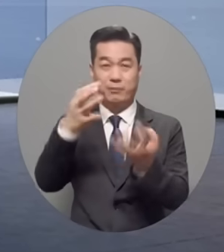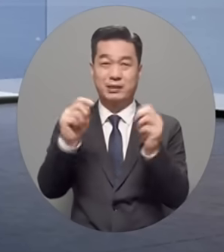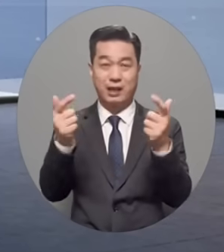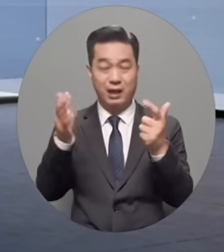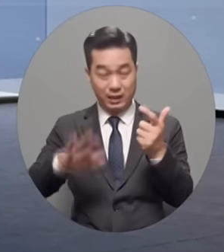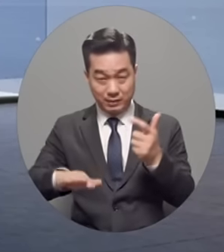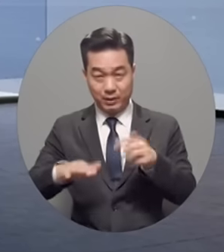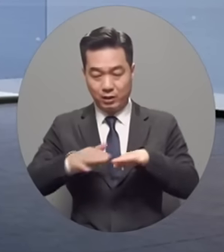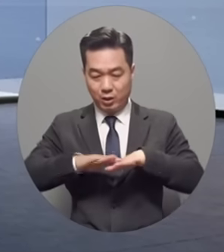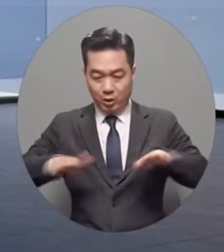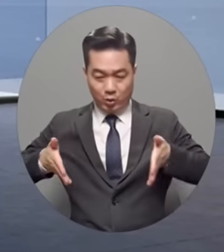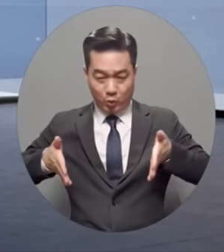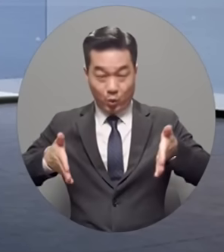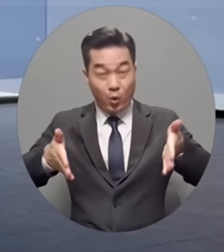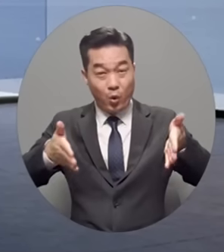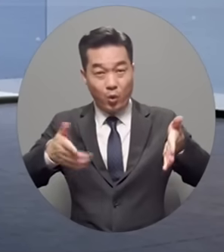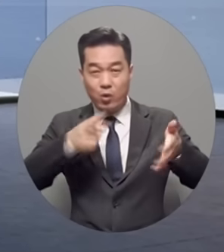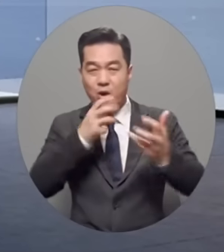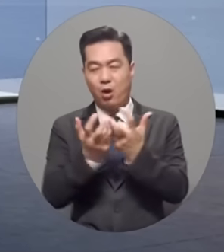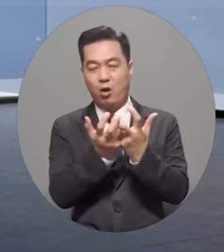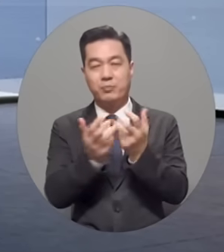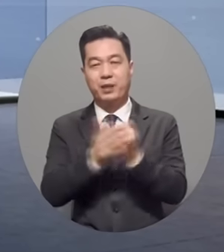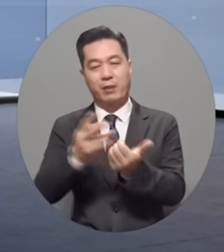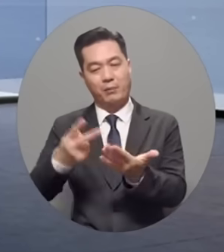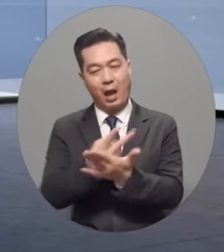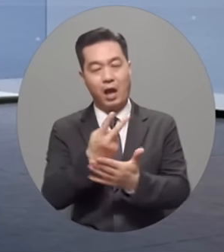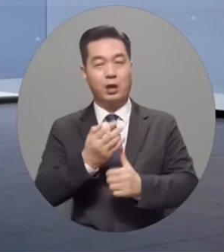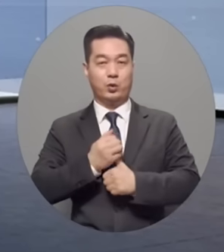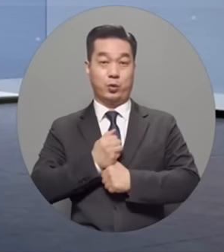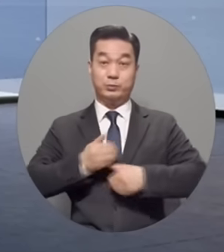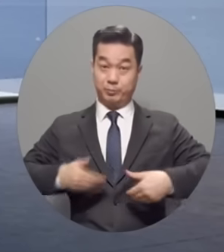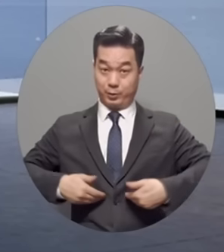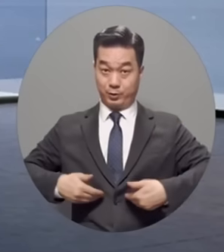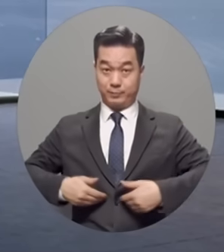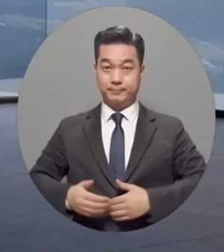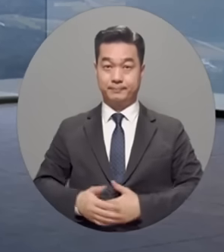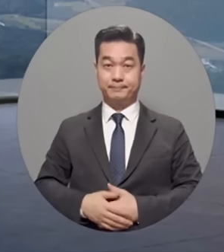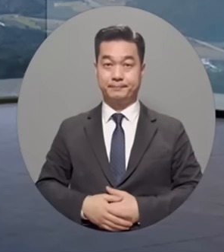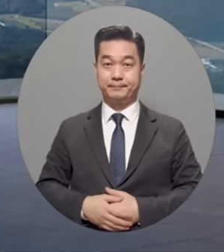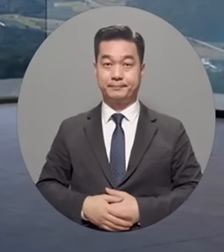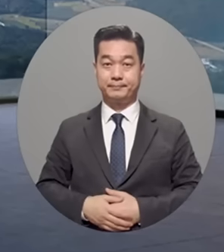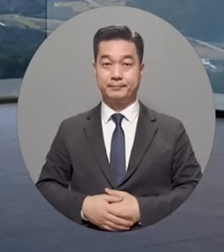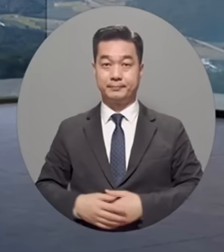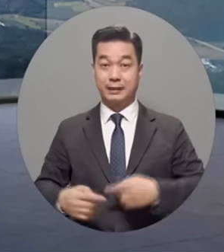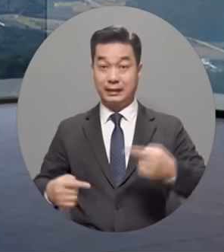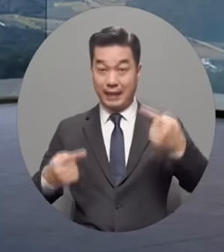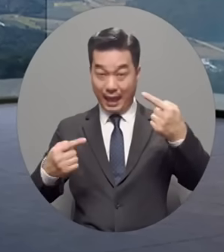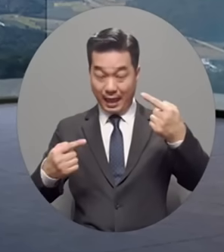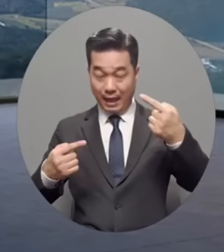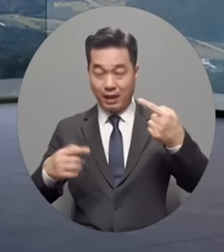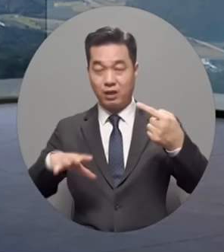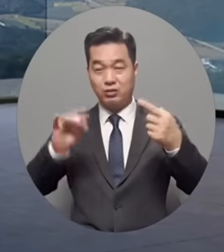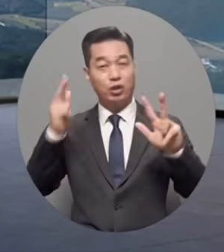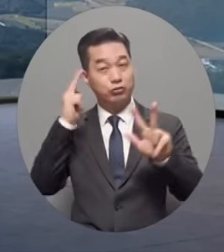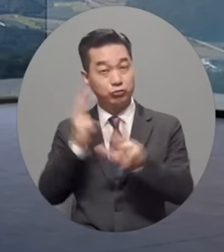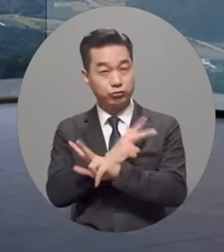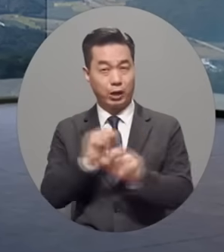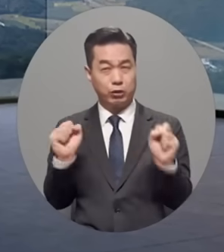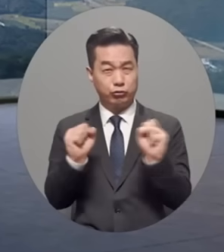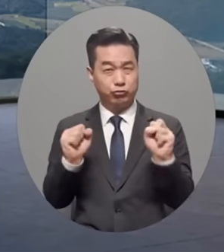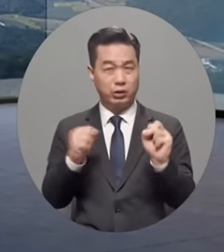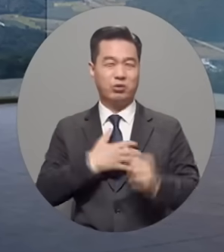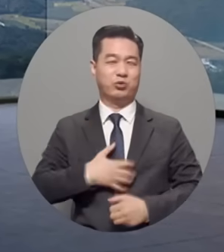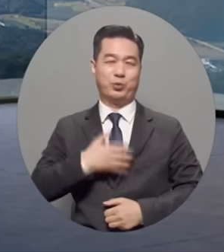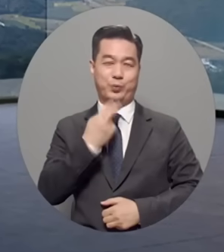살얼음이 끼면서 길이 미끄럽겠습니다. 조심해서 이동을 하셔야겠습니다. 새해 첫 주에도 큰 추위 걱정은 없겠습니다.